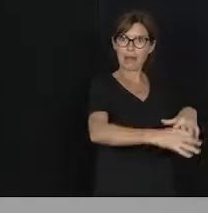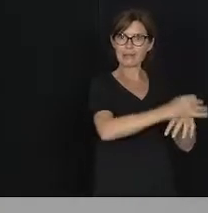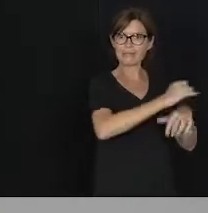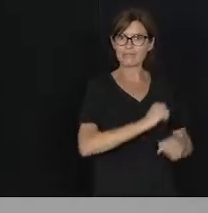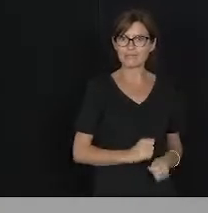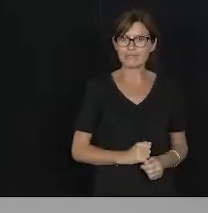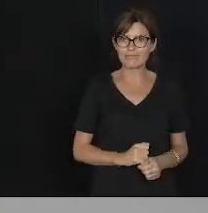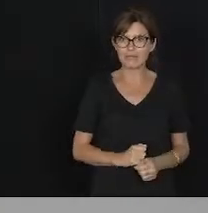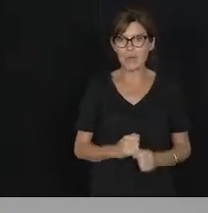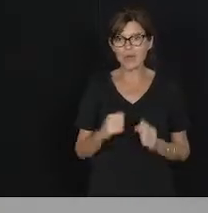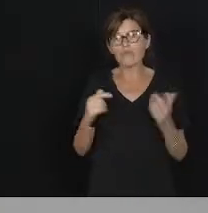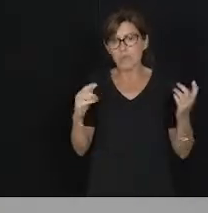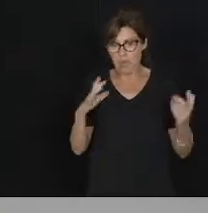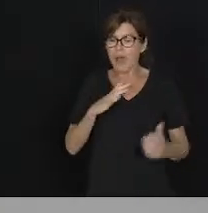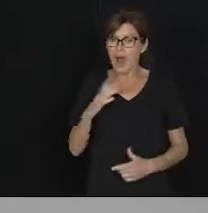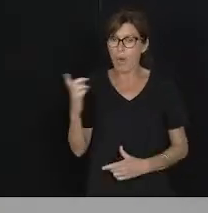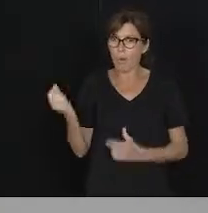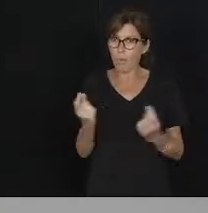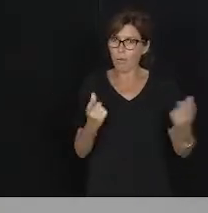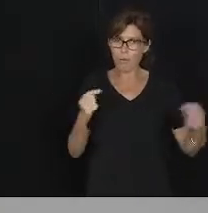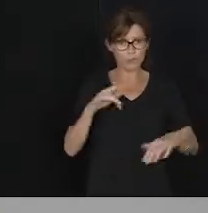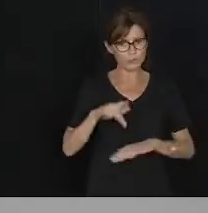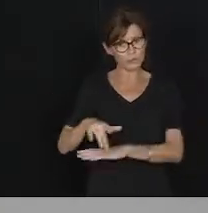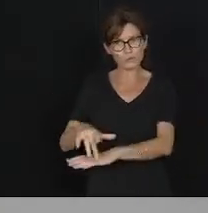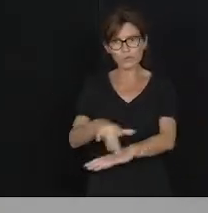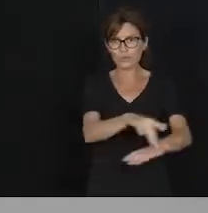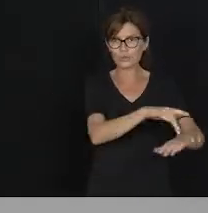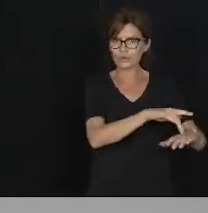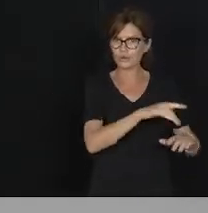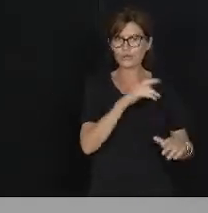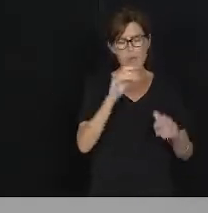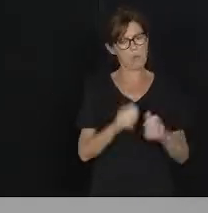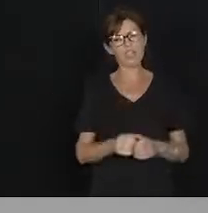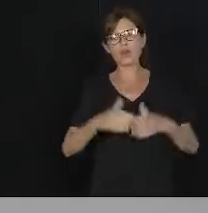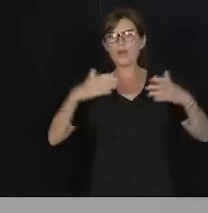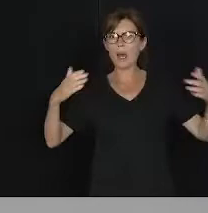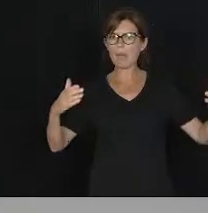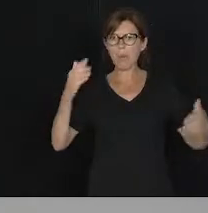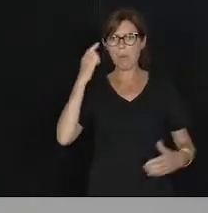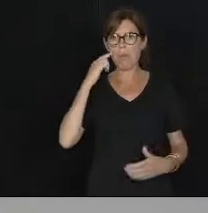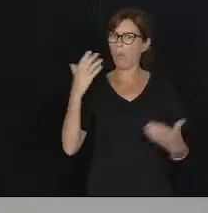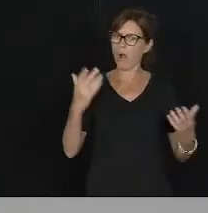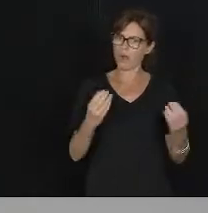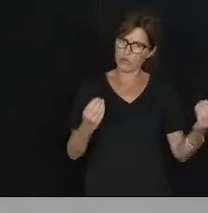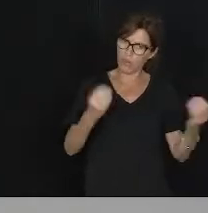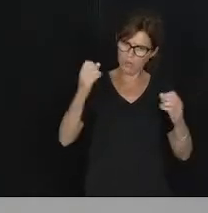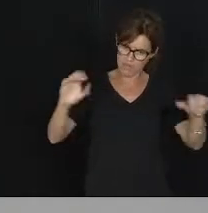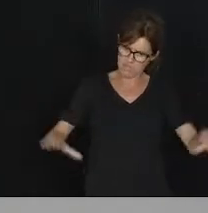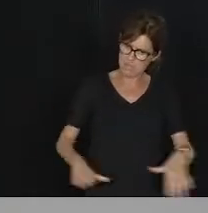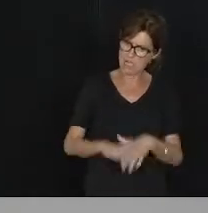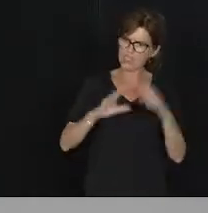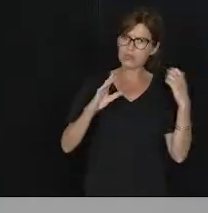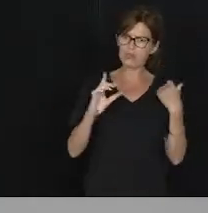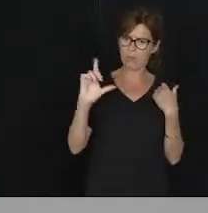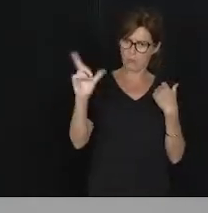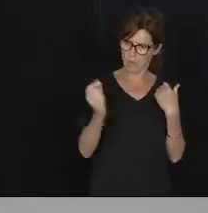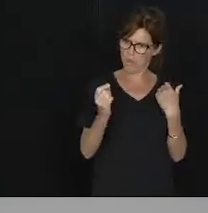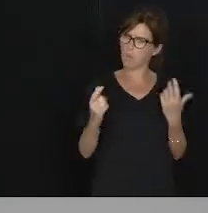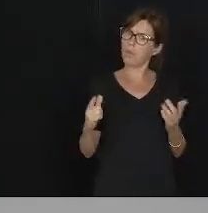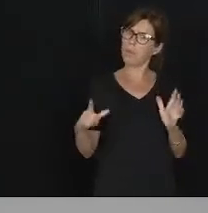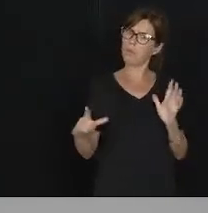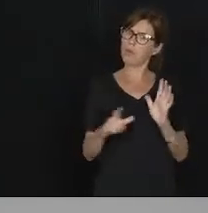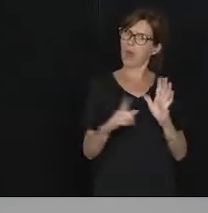loi, ils ne sont pas si nombreux, mais ceux qui l'utilisent le font très majoritairement pour légitimer conjointes et